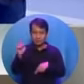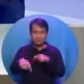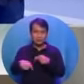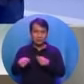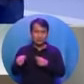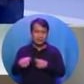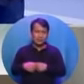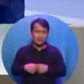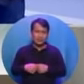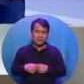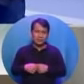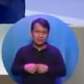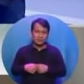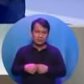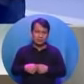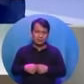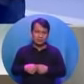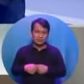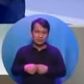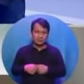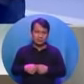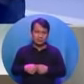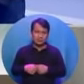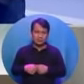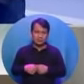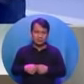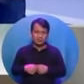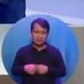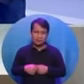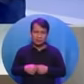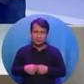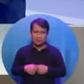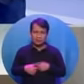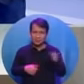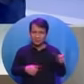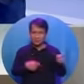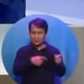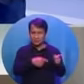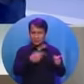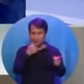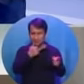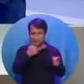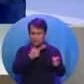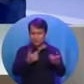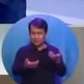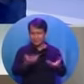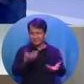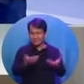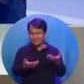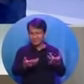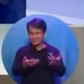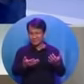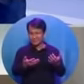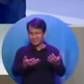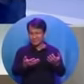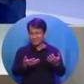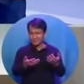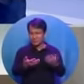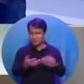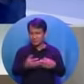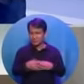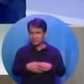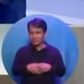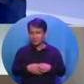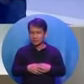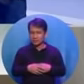kayang pag-ayusin? Ay, ano po, para po na yung babae ay medyo may hindi